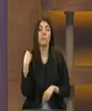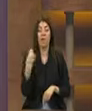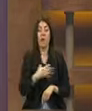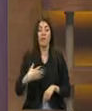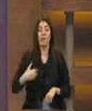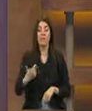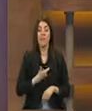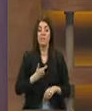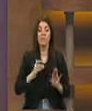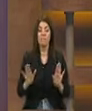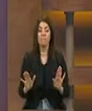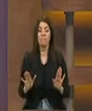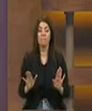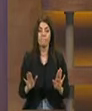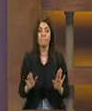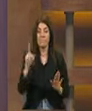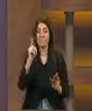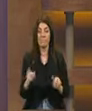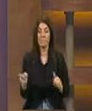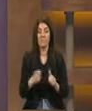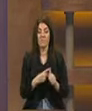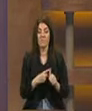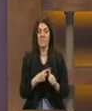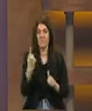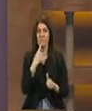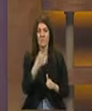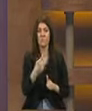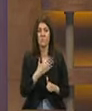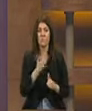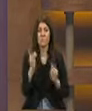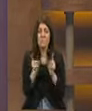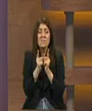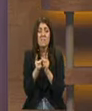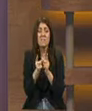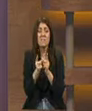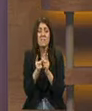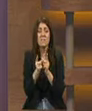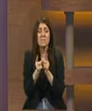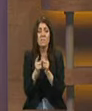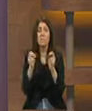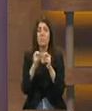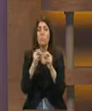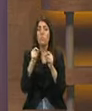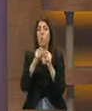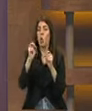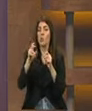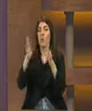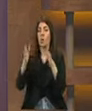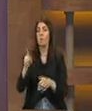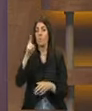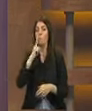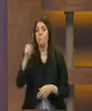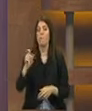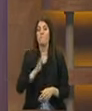geleceğim hocam. Bu kısmı ilk turu burada kapatmak adına. Benim de. Hocam bir minnacık kapatmak adına Burantin Hoca'ya bir soru sormak istiyorum. Hocam şimdi